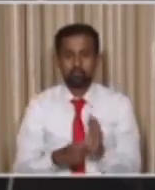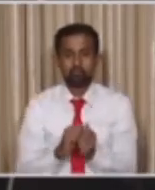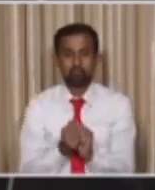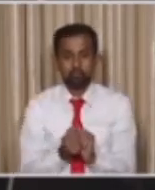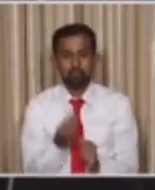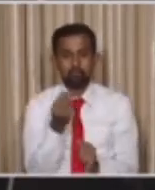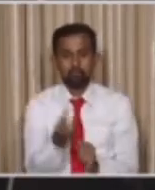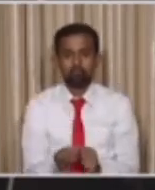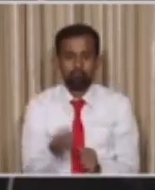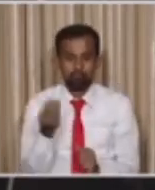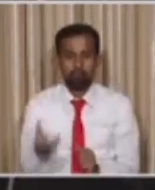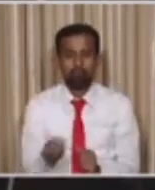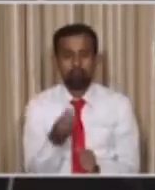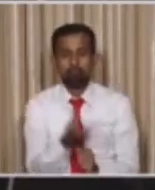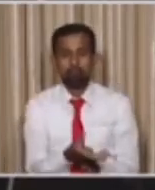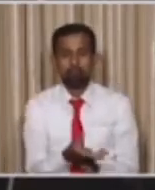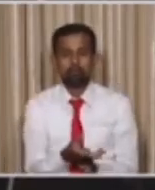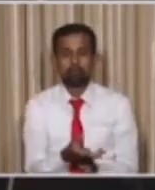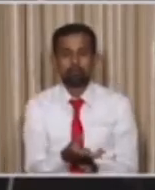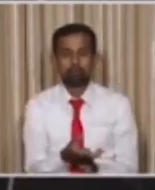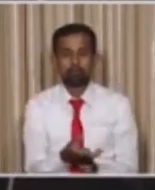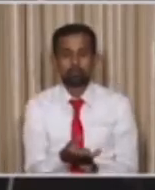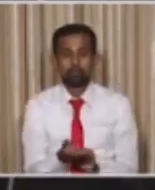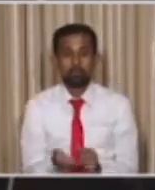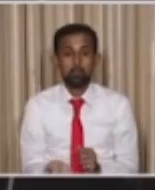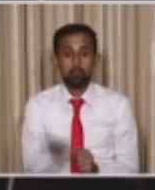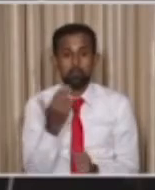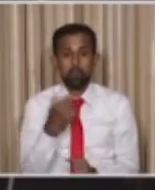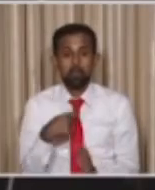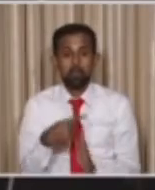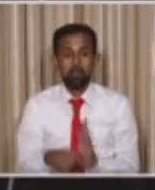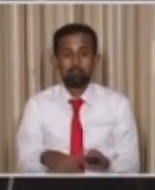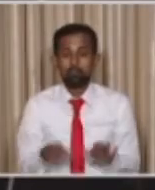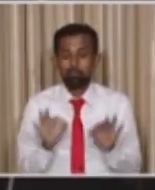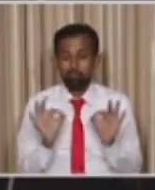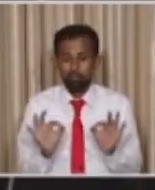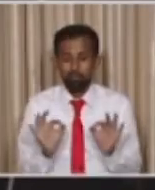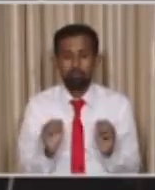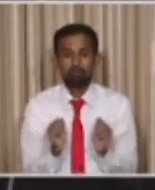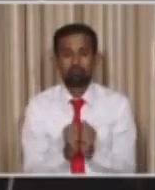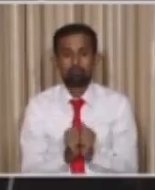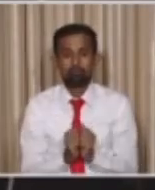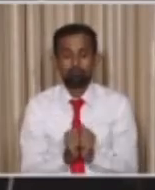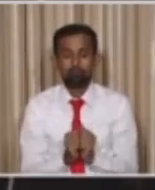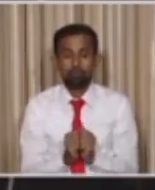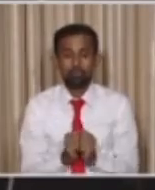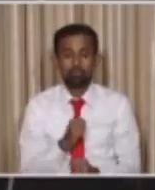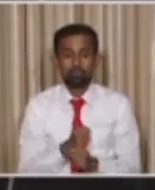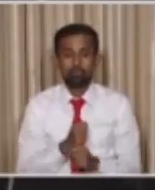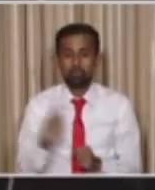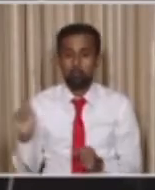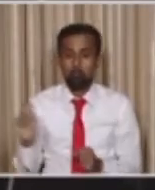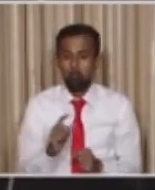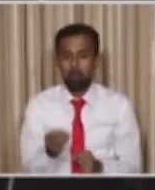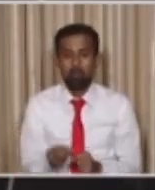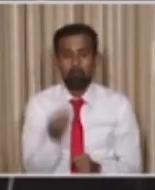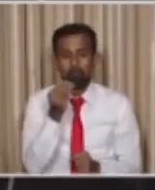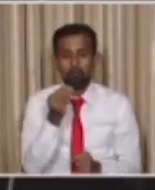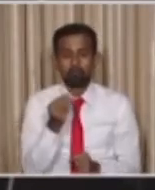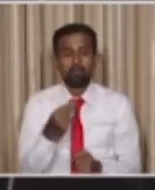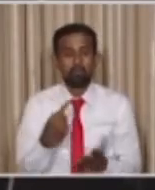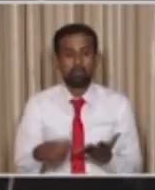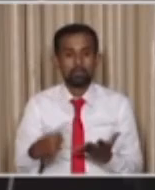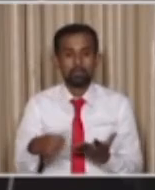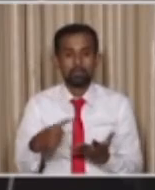ගේනවා, අරව ගේනවා, මේව ගේනවා. හැබැයි මීට වැඩිය රටට පළදායි දේවල් මීට වැඩියට රාජ්‍ය ආයතන වැඩි කරගන්න